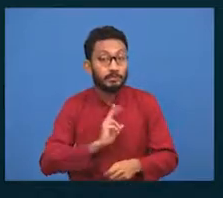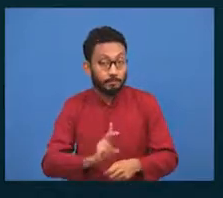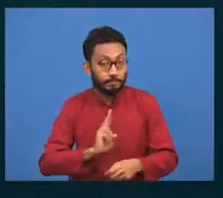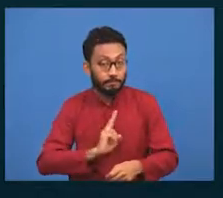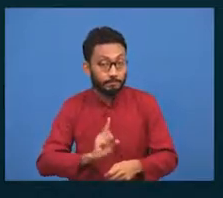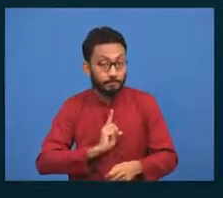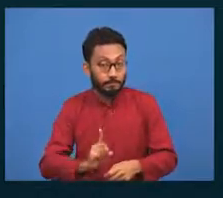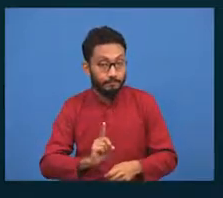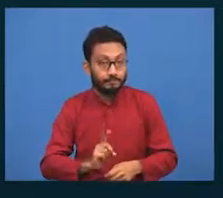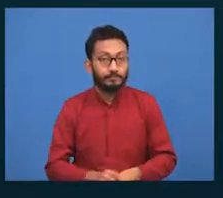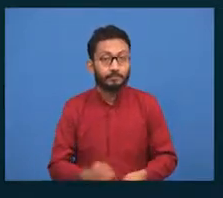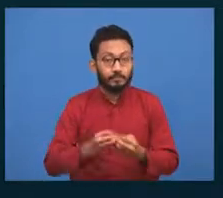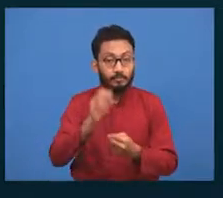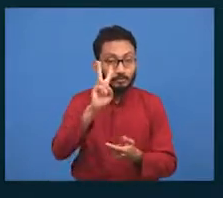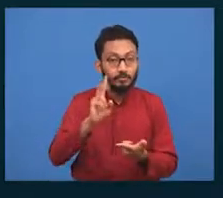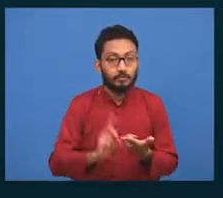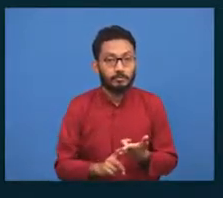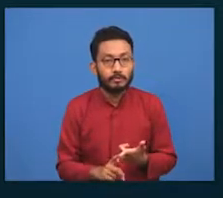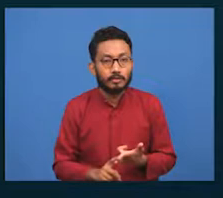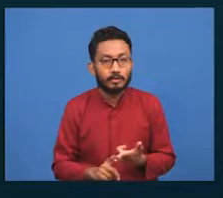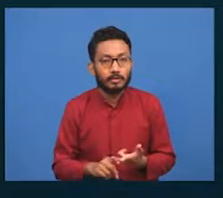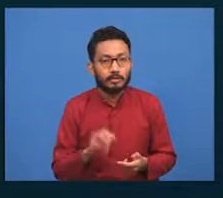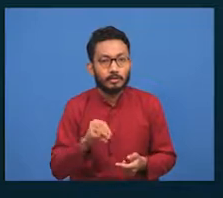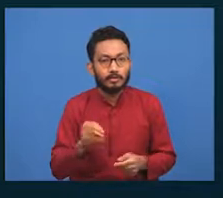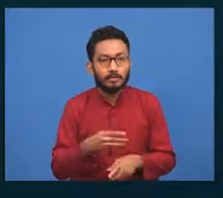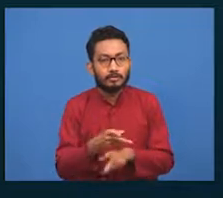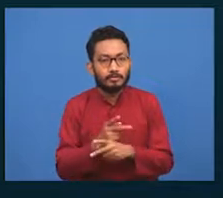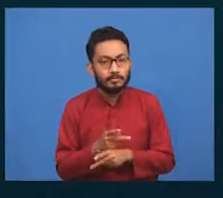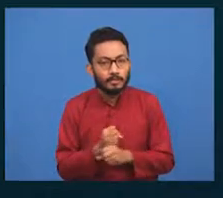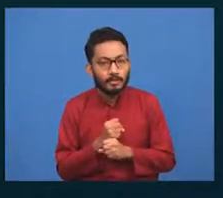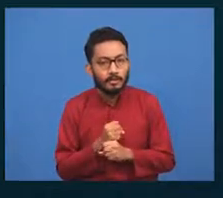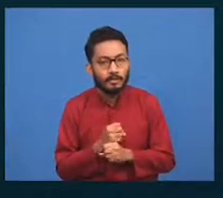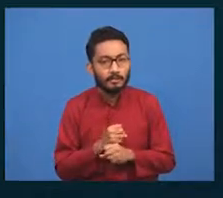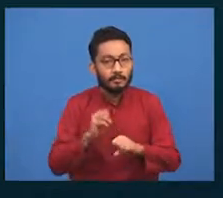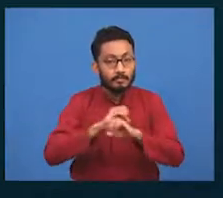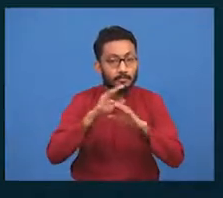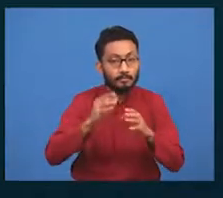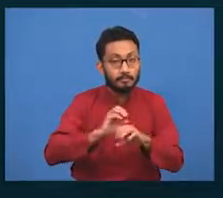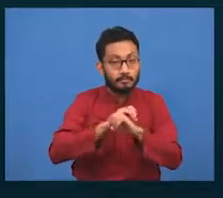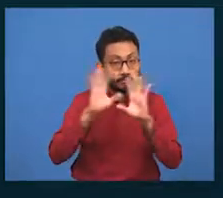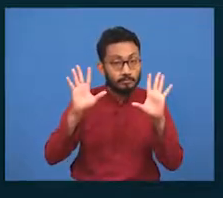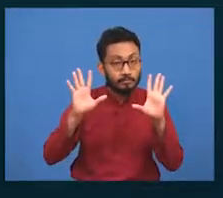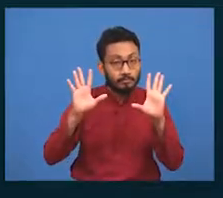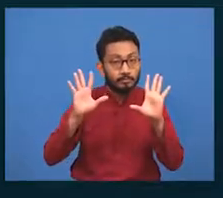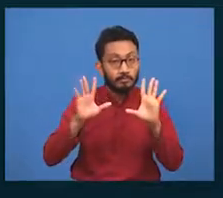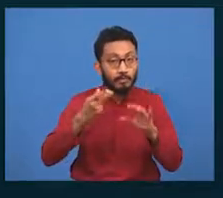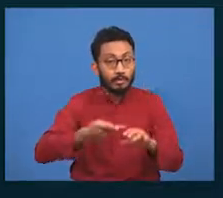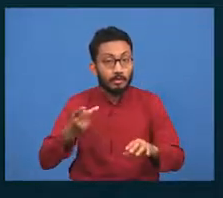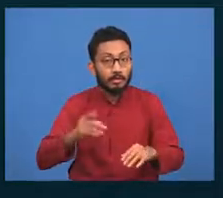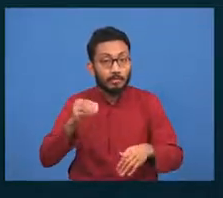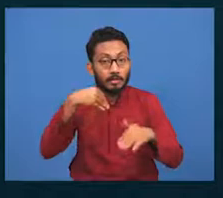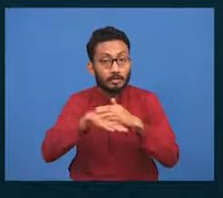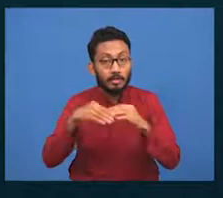kedua, pelajar dapat menjelaskan perkara-perkara yang termasuk dalam kategori mempersendakan